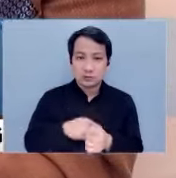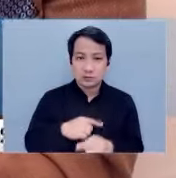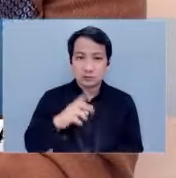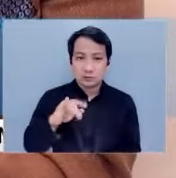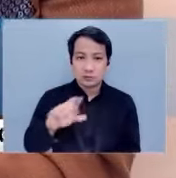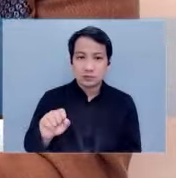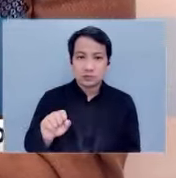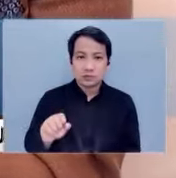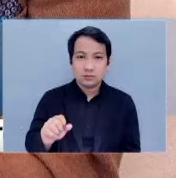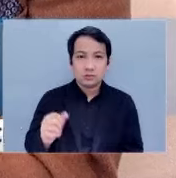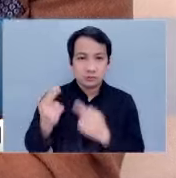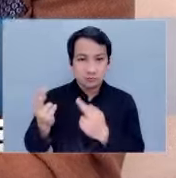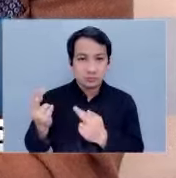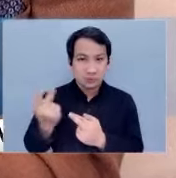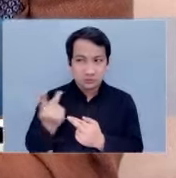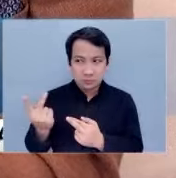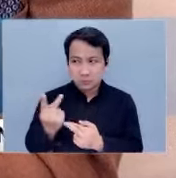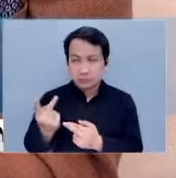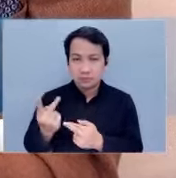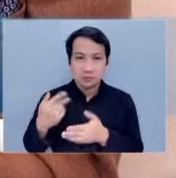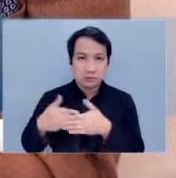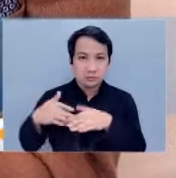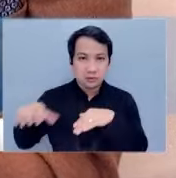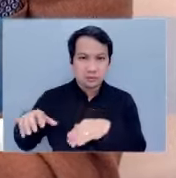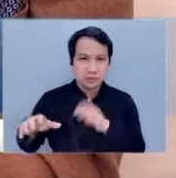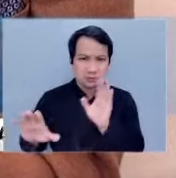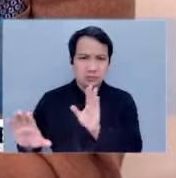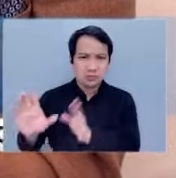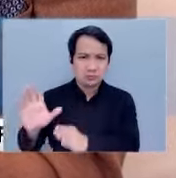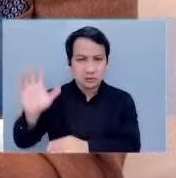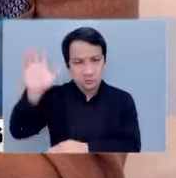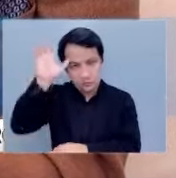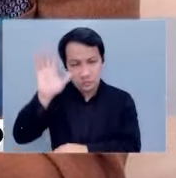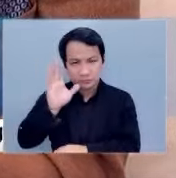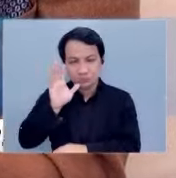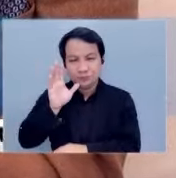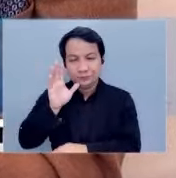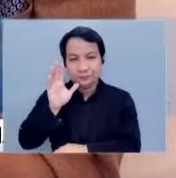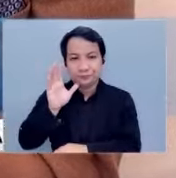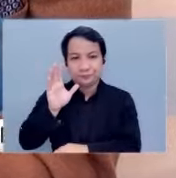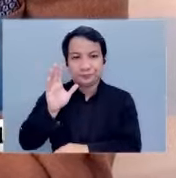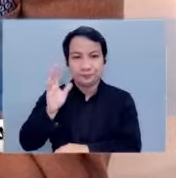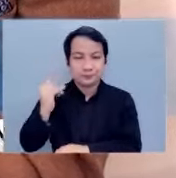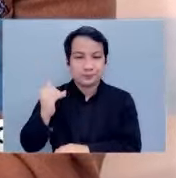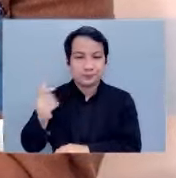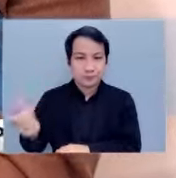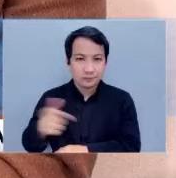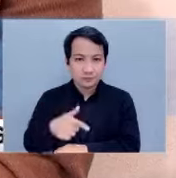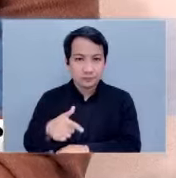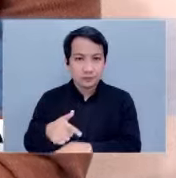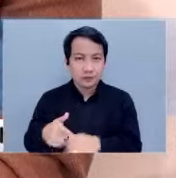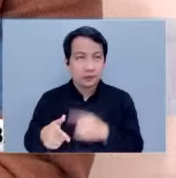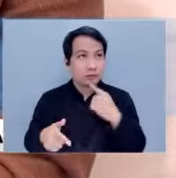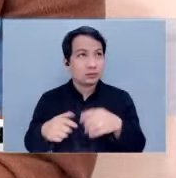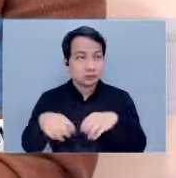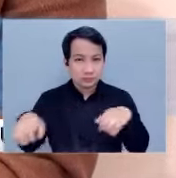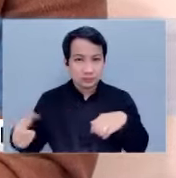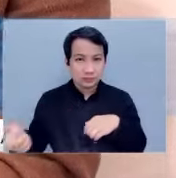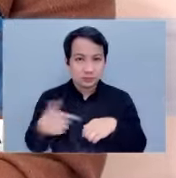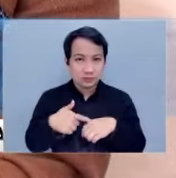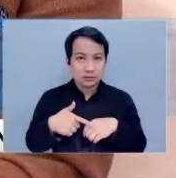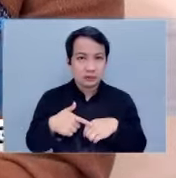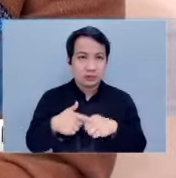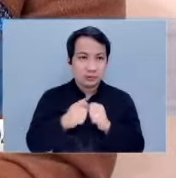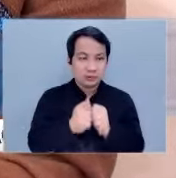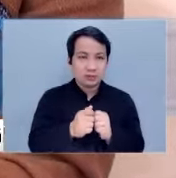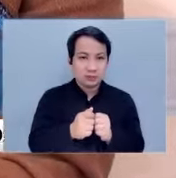or kapitbahay ko. Kilalang-kilala niyo yung mga anak ko. So, nung pumanaw ako, kukunin niya. At sasama yung mga bata sa kanya. Labag